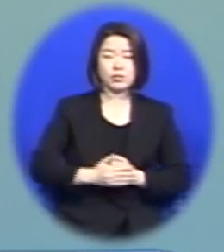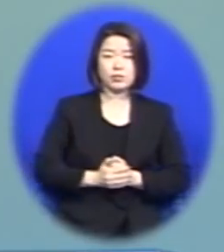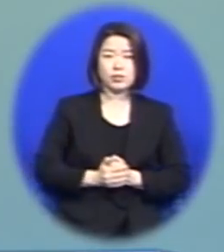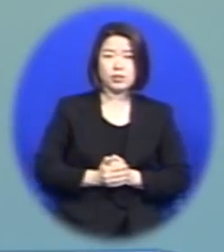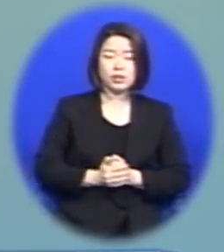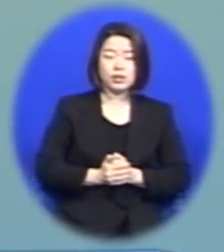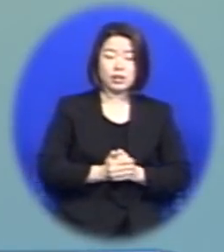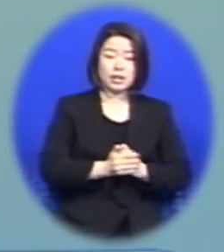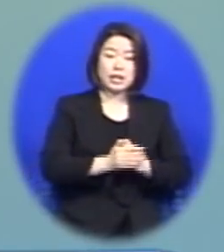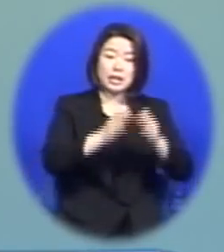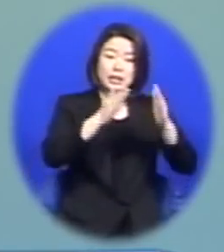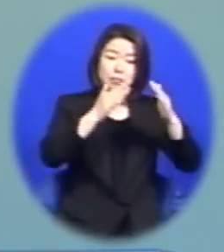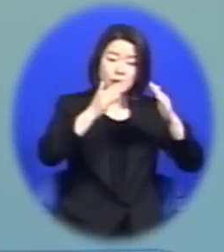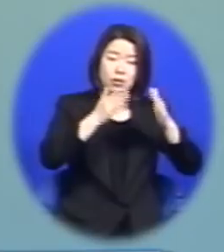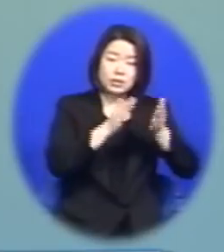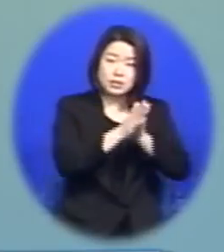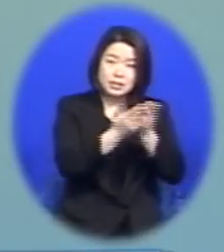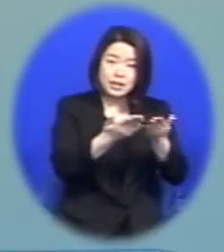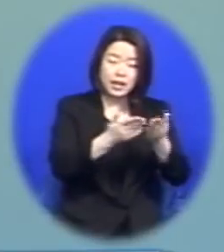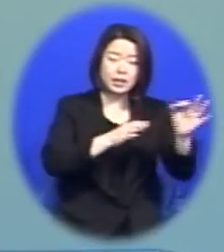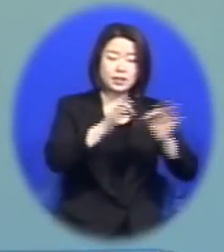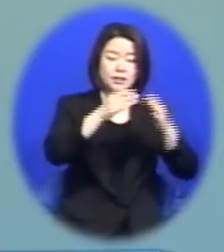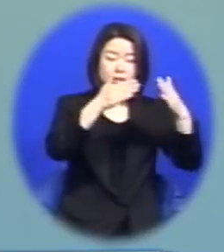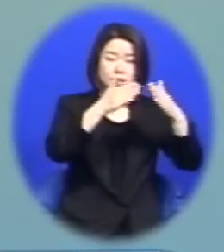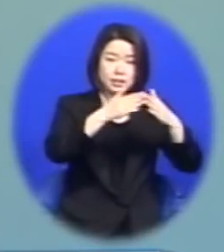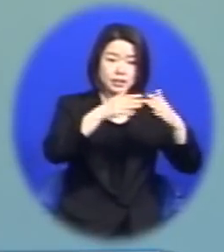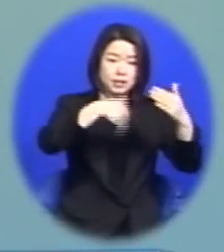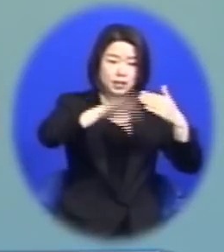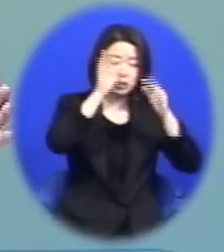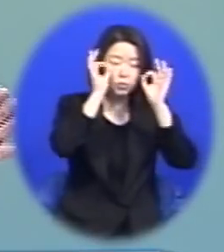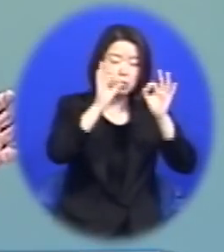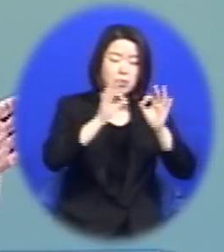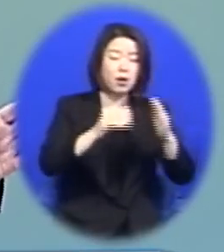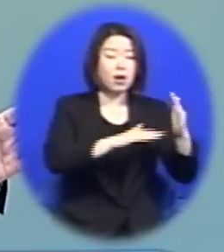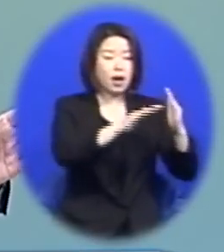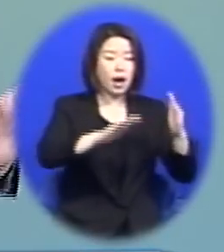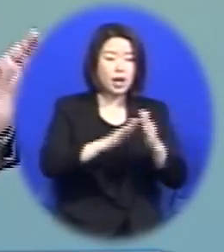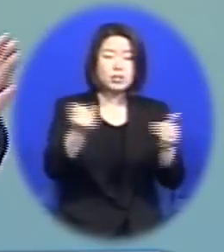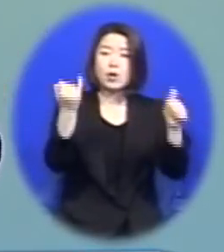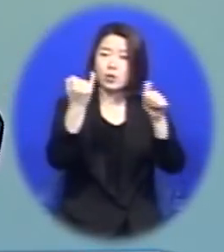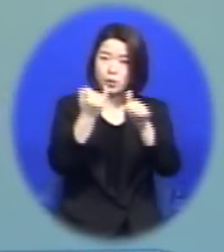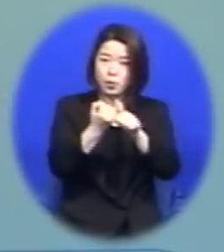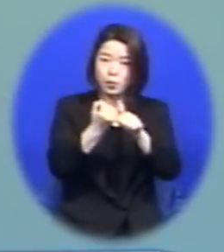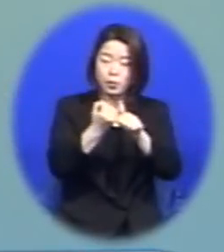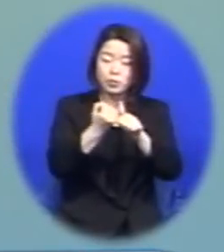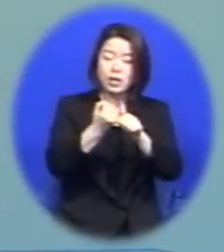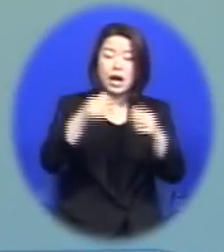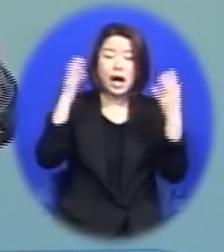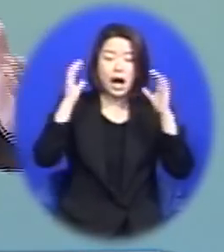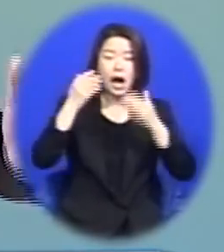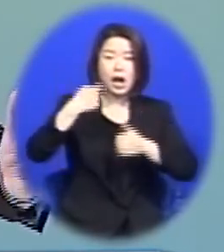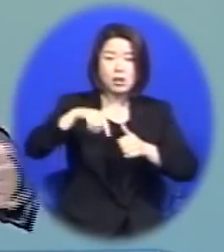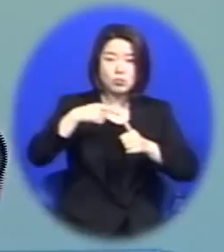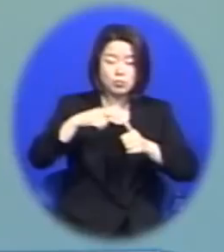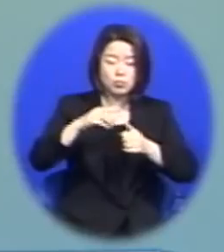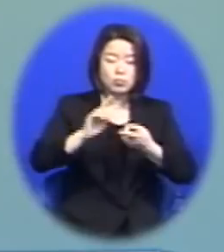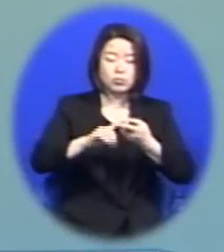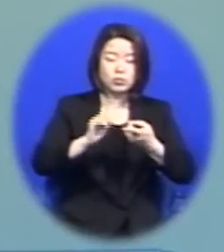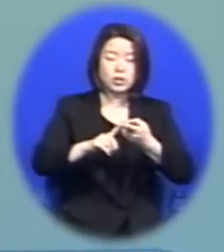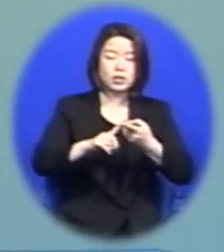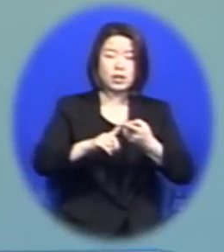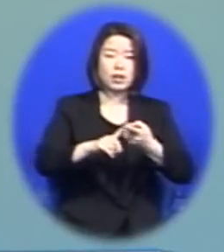서점에 가보면 가정이나 결혼에 대한 책이 굉장히 많습니다 절 교회 서점도 콜러 하나가 다